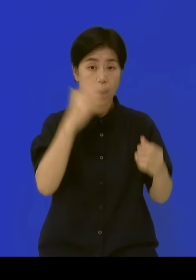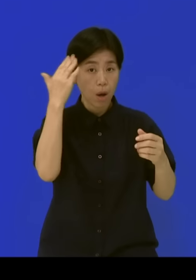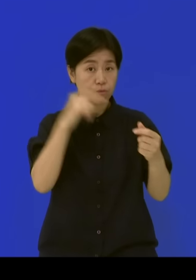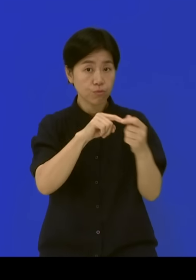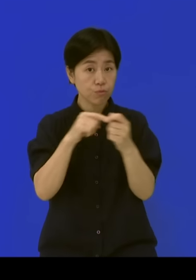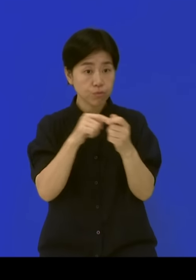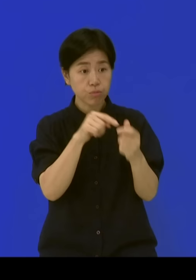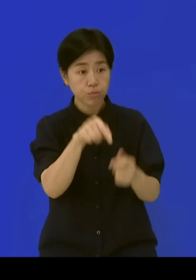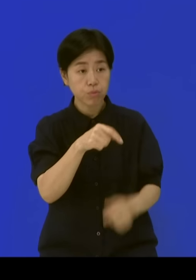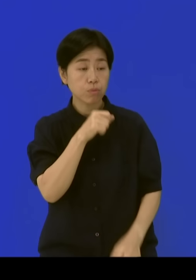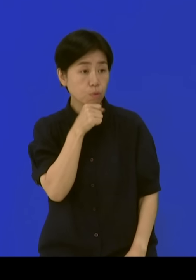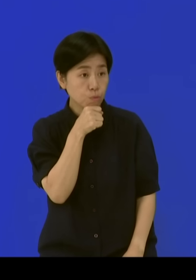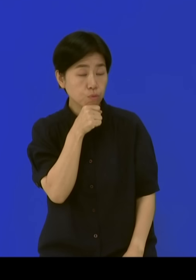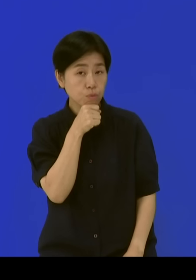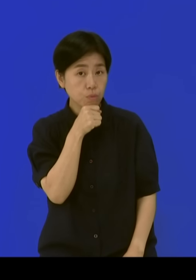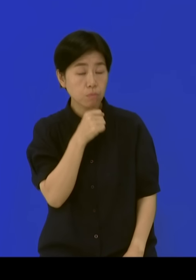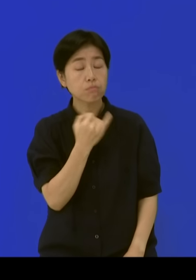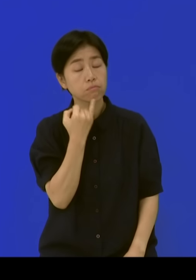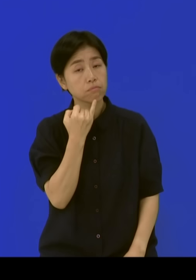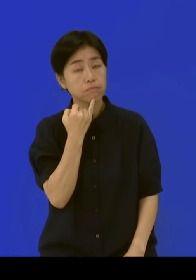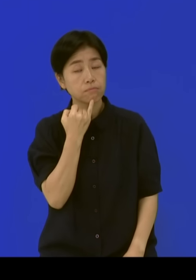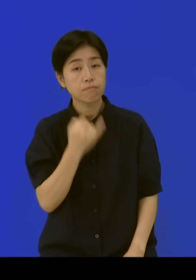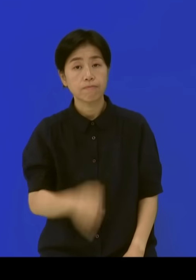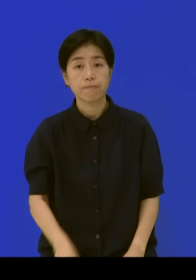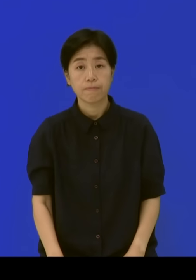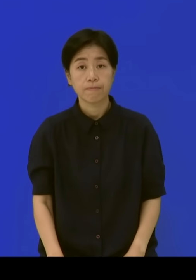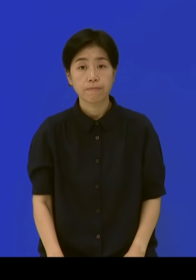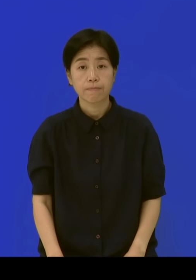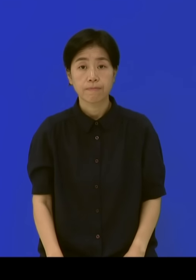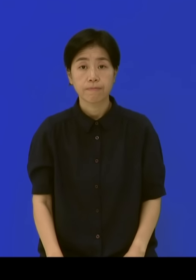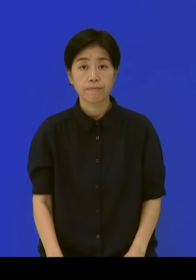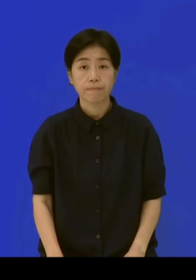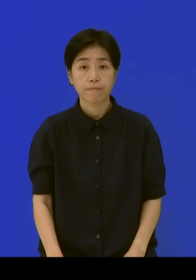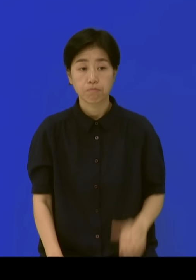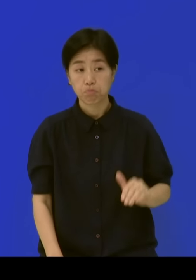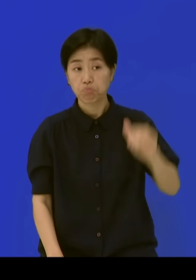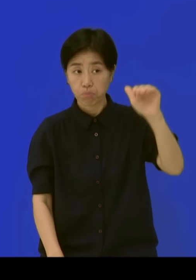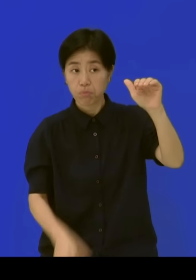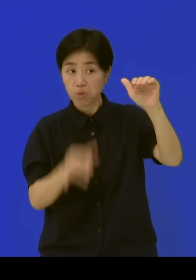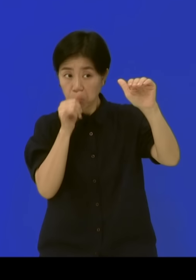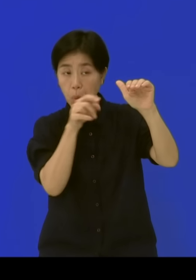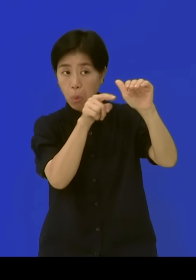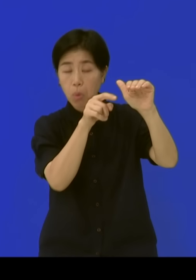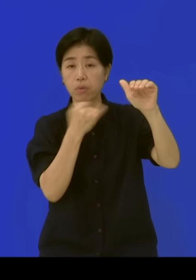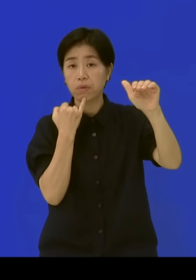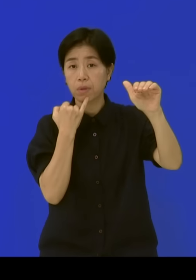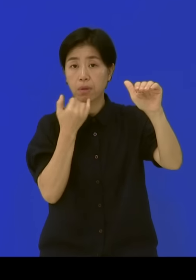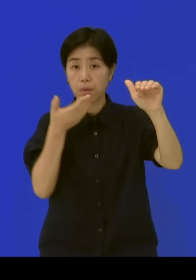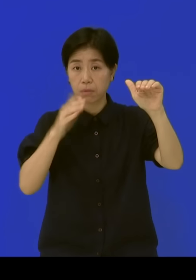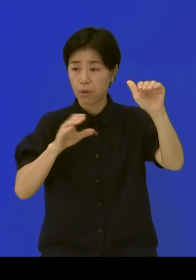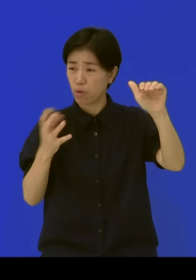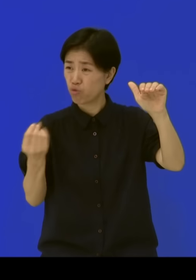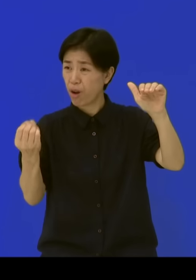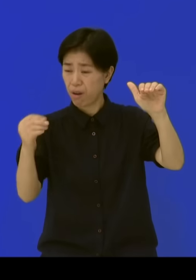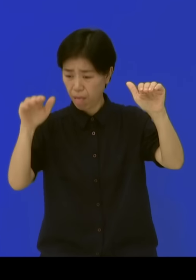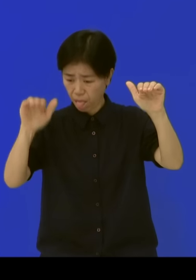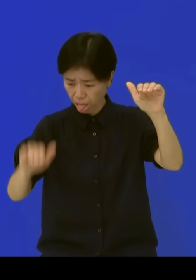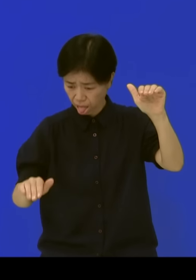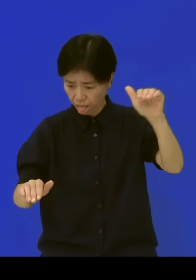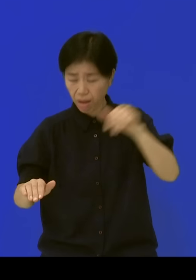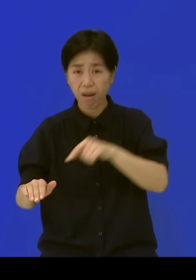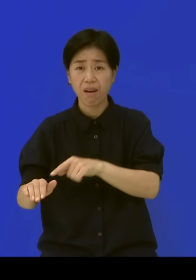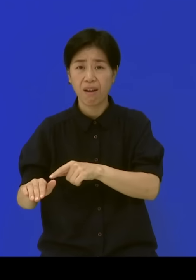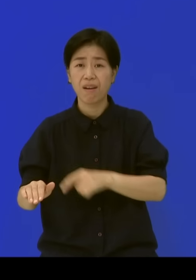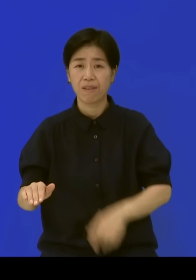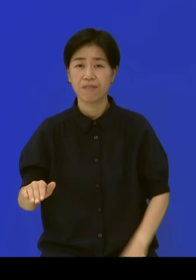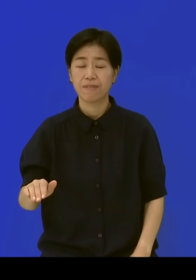뭐 이쪽은 언어 영역하고 외국어 영역은 조금 그 성적이 어느 정도 되는 편이었어요. 네. 근데 이제 수학 쪽은